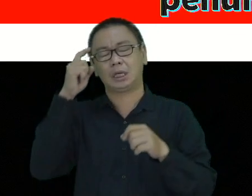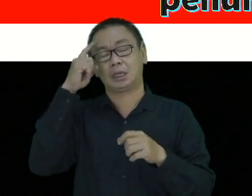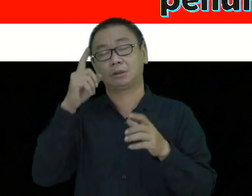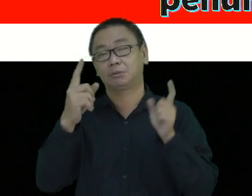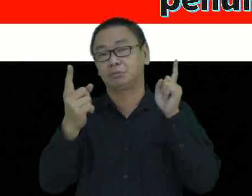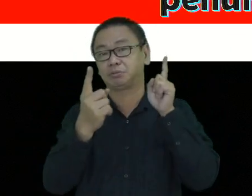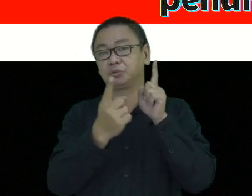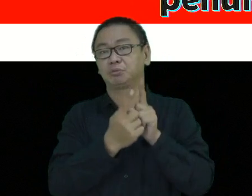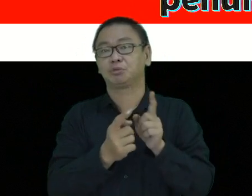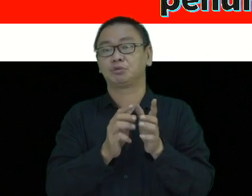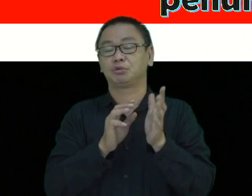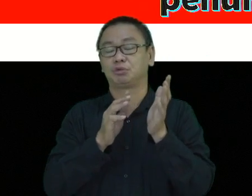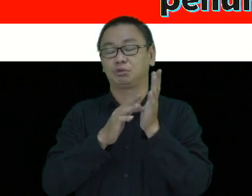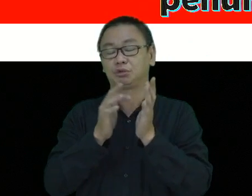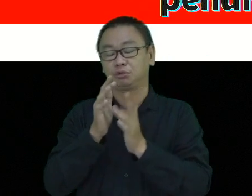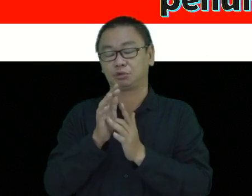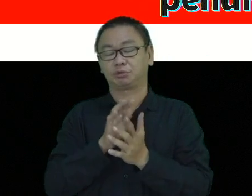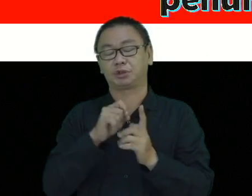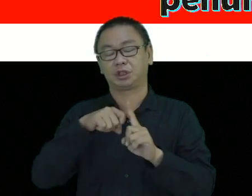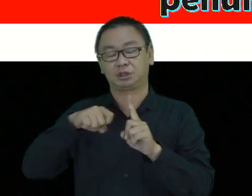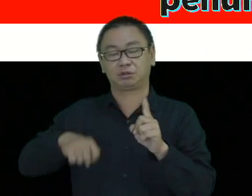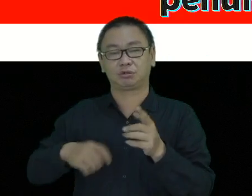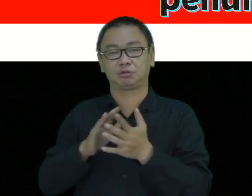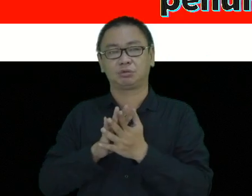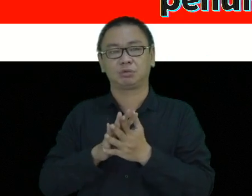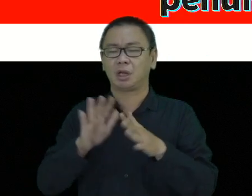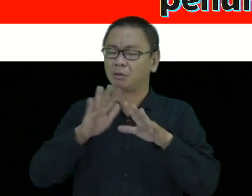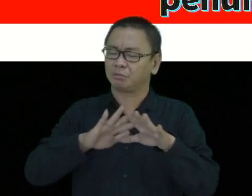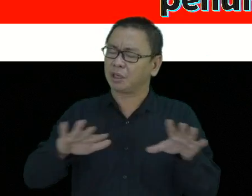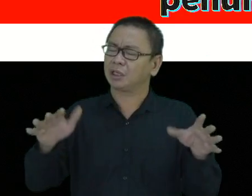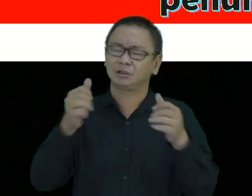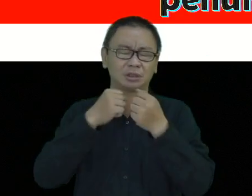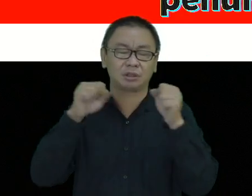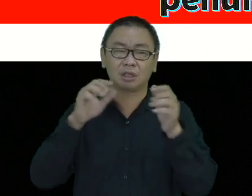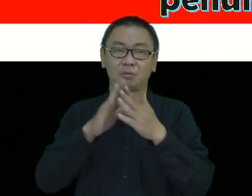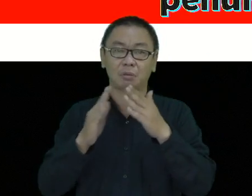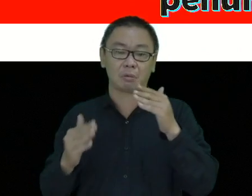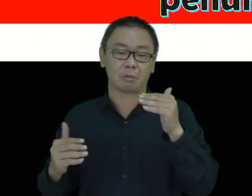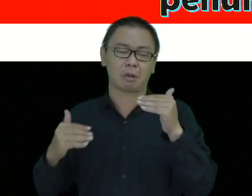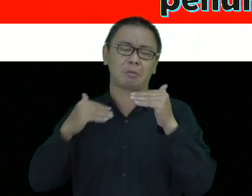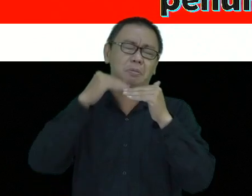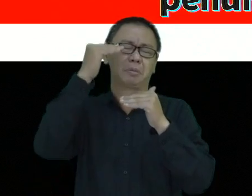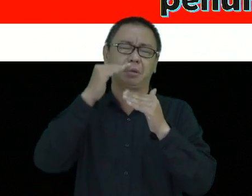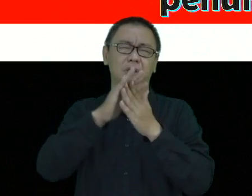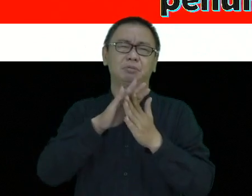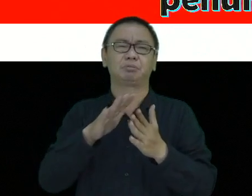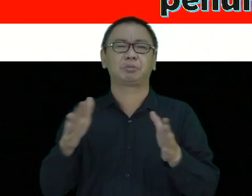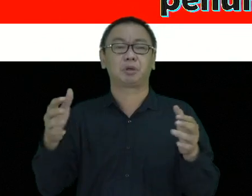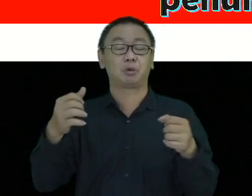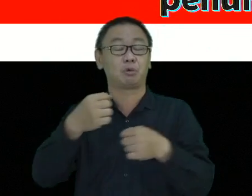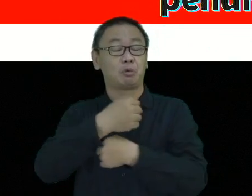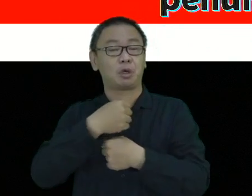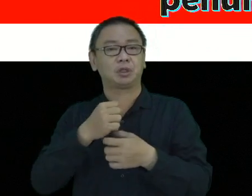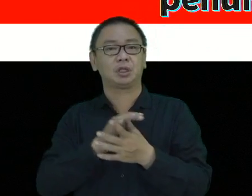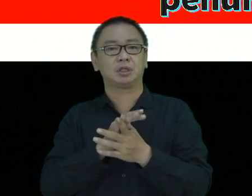telah mengalami damai sejahtera yang melampaui segala akal yang menguasai hidup mereka. Sekalipun ada ancaman